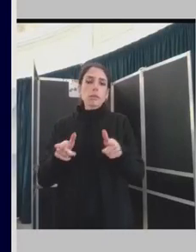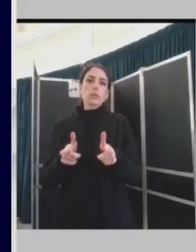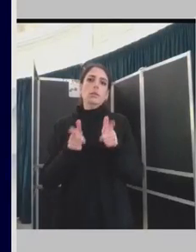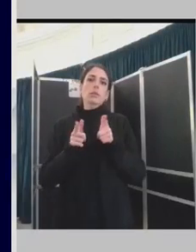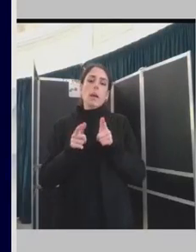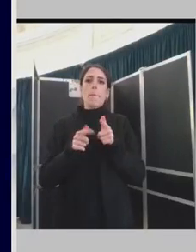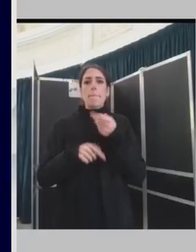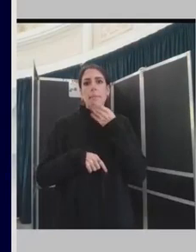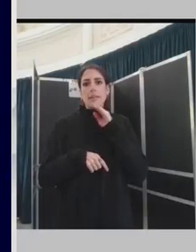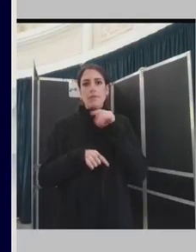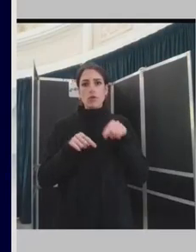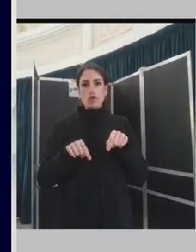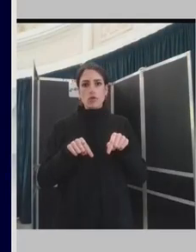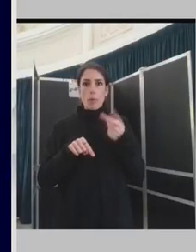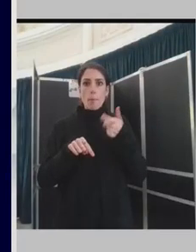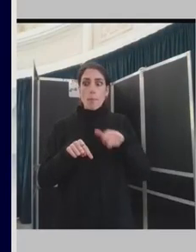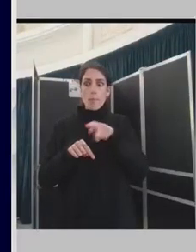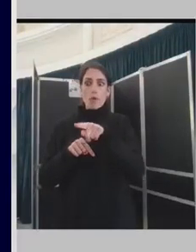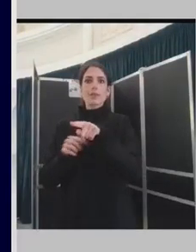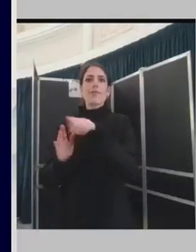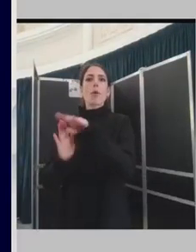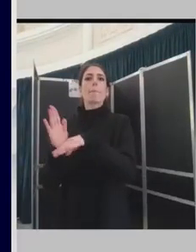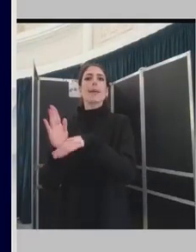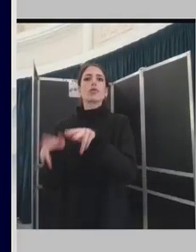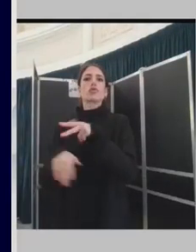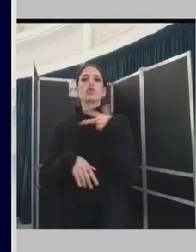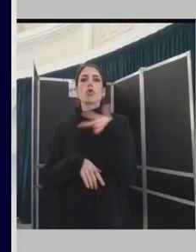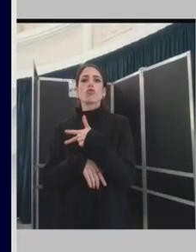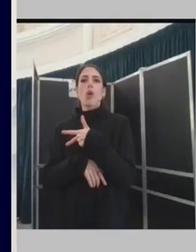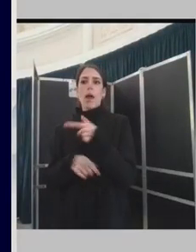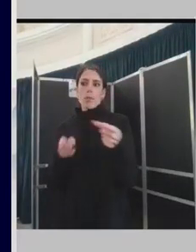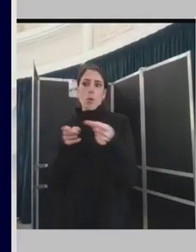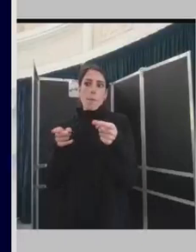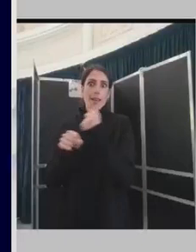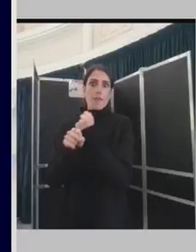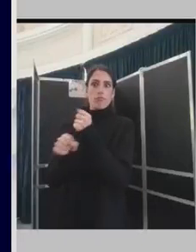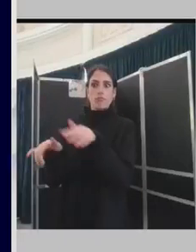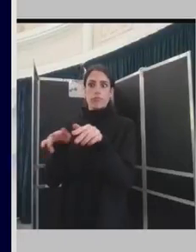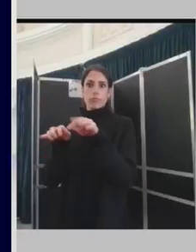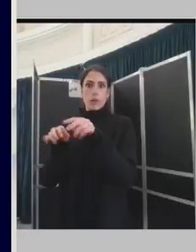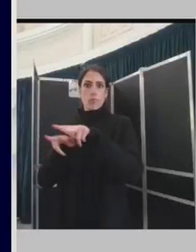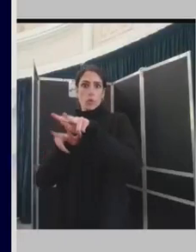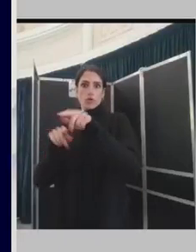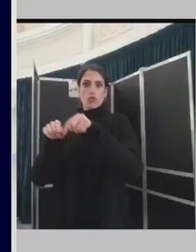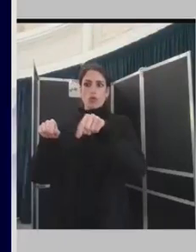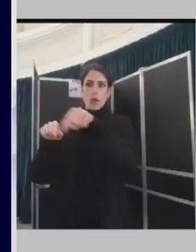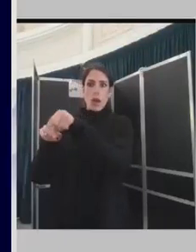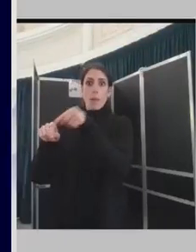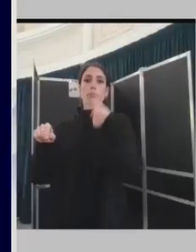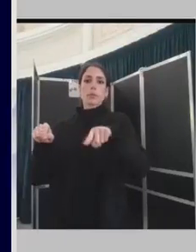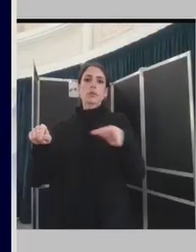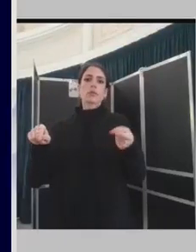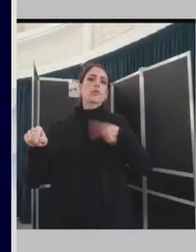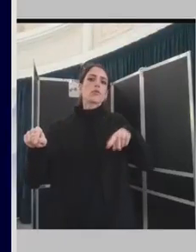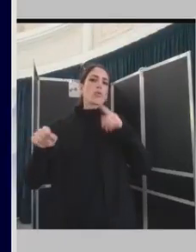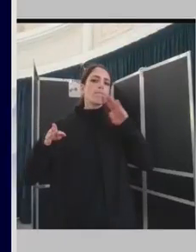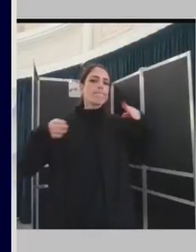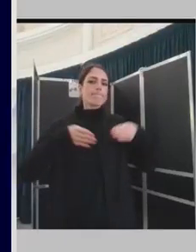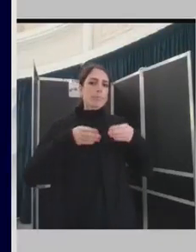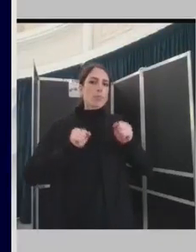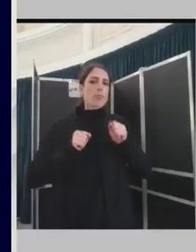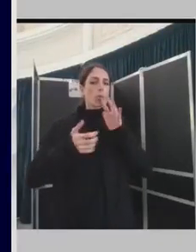municipi, di approfondire o rivedere alcune tematiche e magari di inserire nel piano anche progetti o